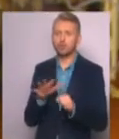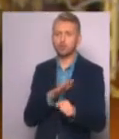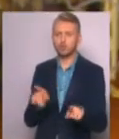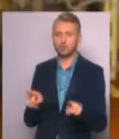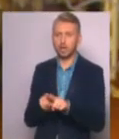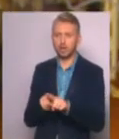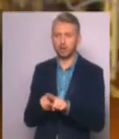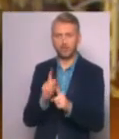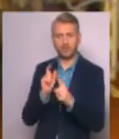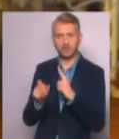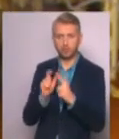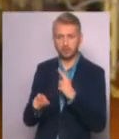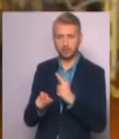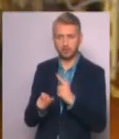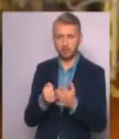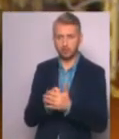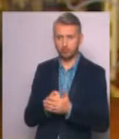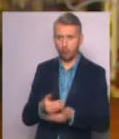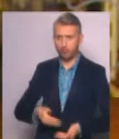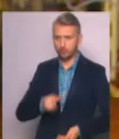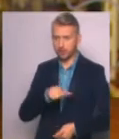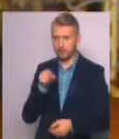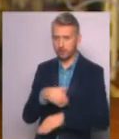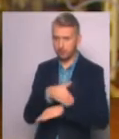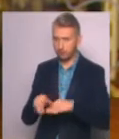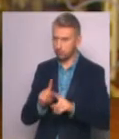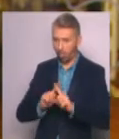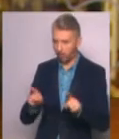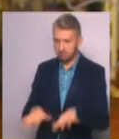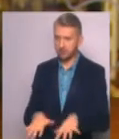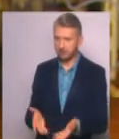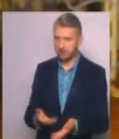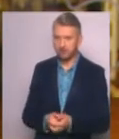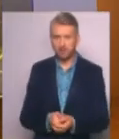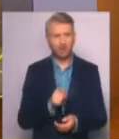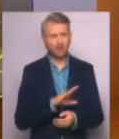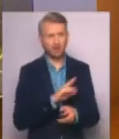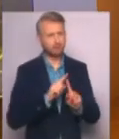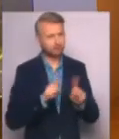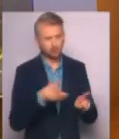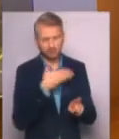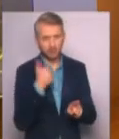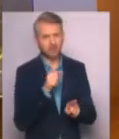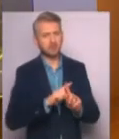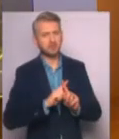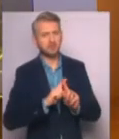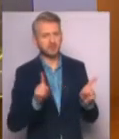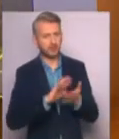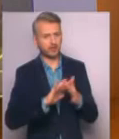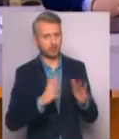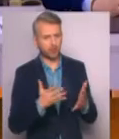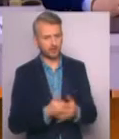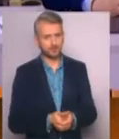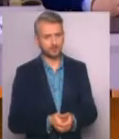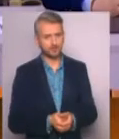такі відповіді до жителів по цій вулиці? Це специфічна частина Виноградаря? Там не специфічна частина, там специфічна ситуація.